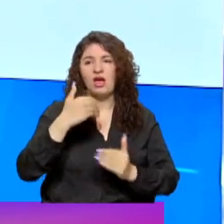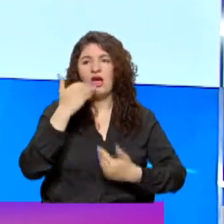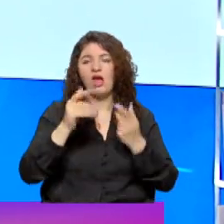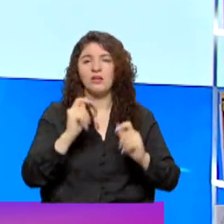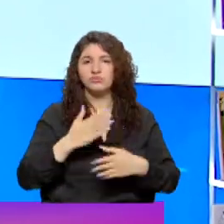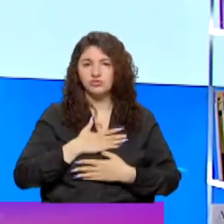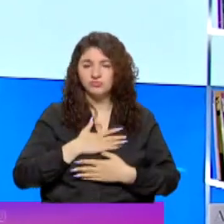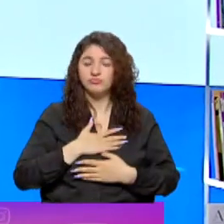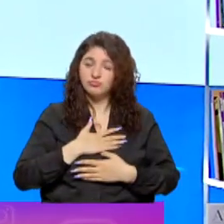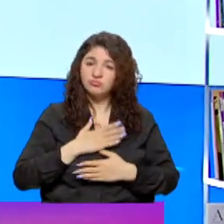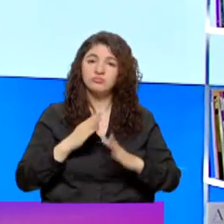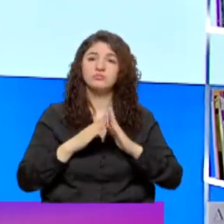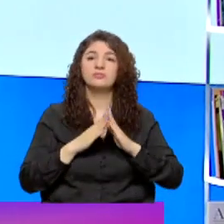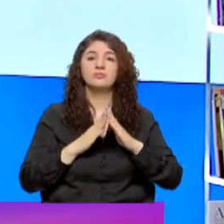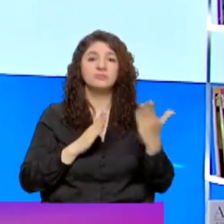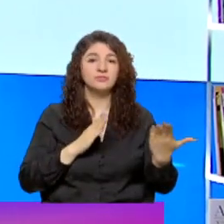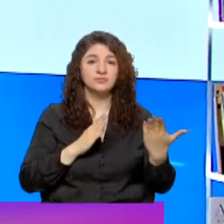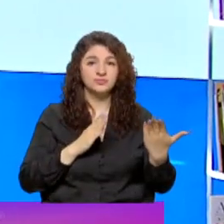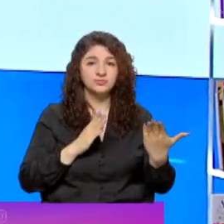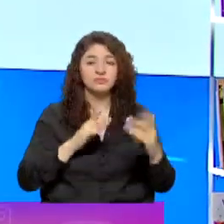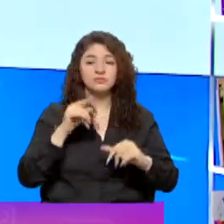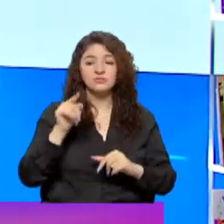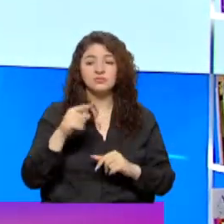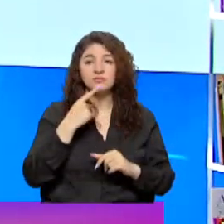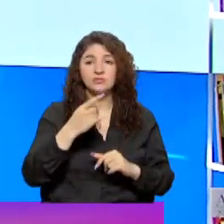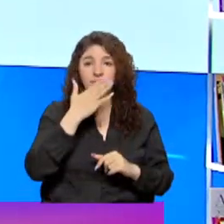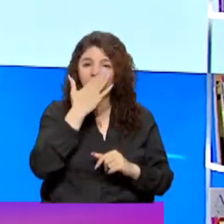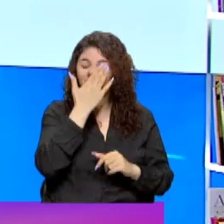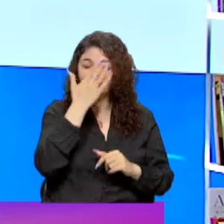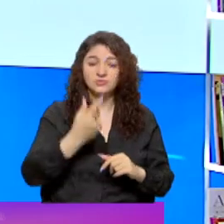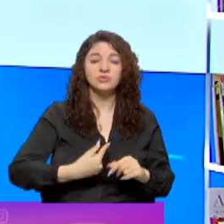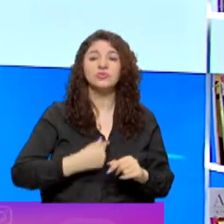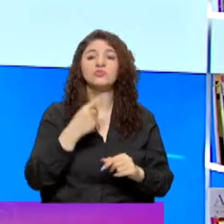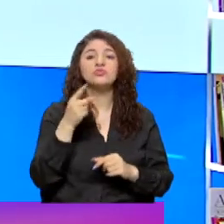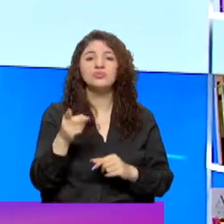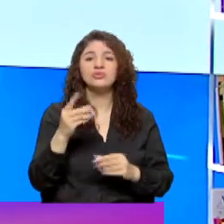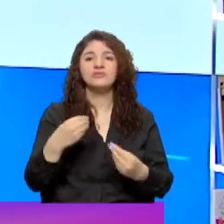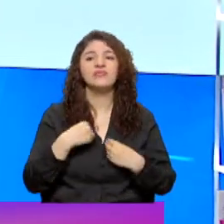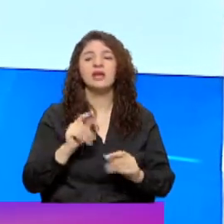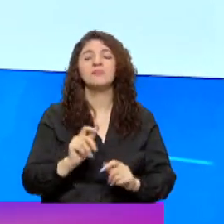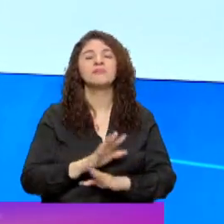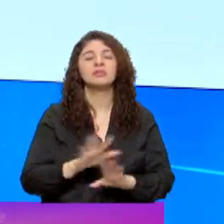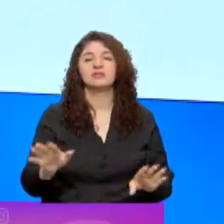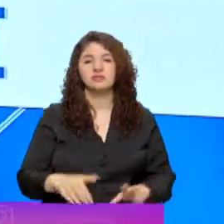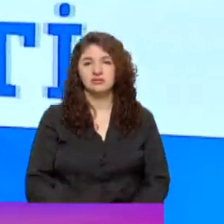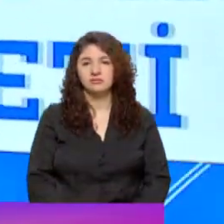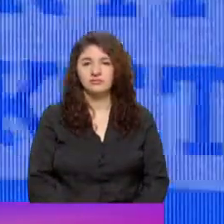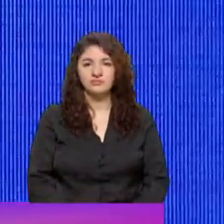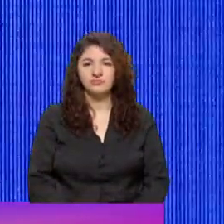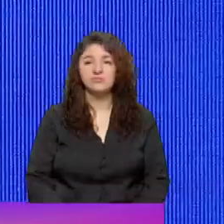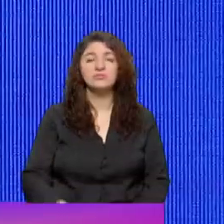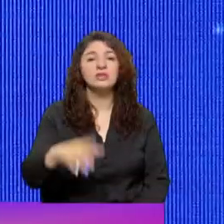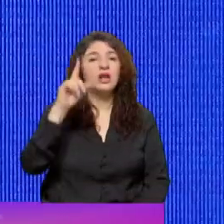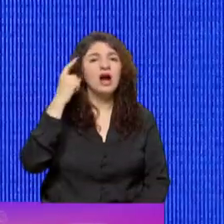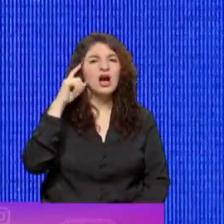sizlerle paylaşmıştık valf et bu video o umudumuzu getirmez bu